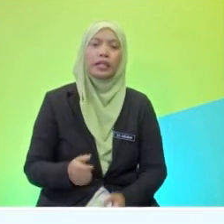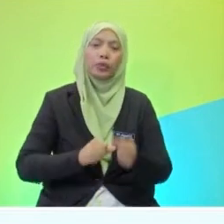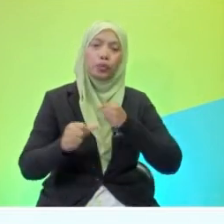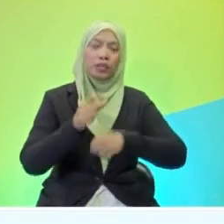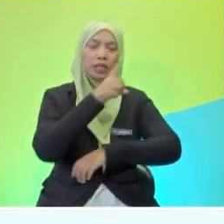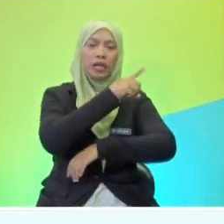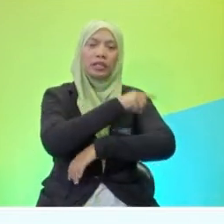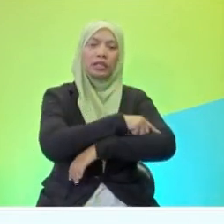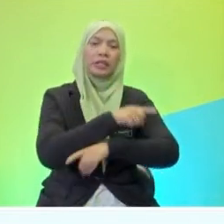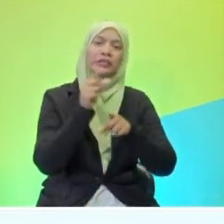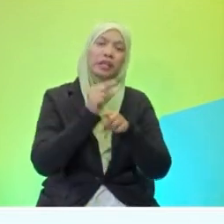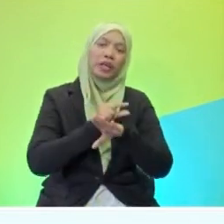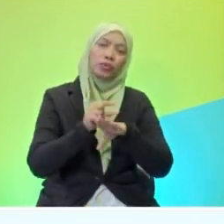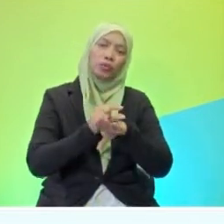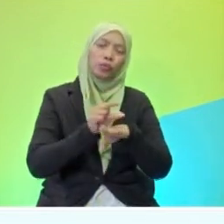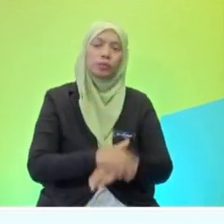terjajah dapat